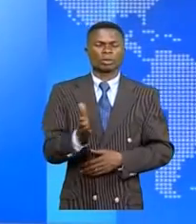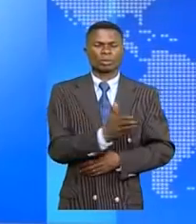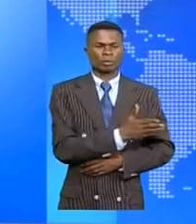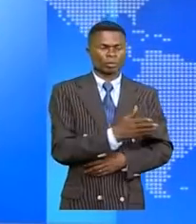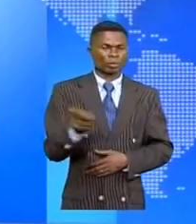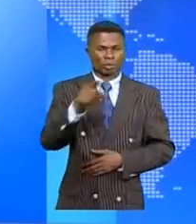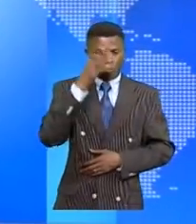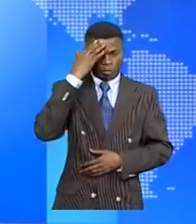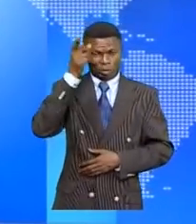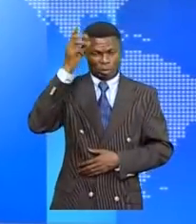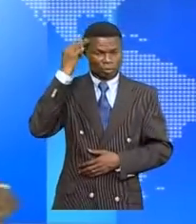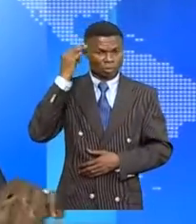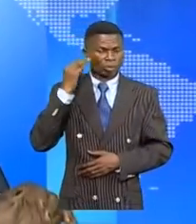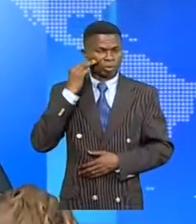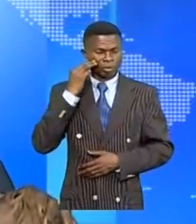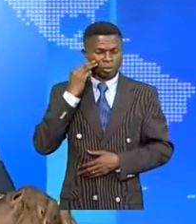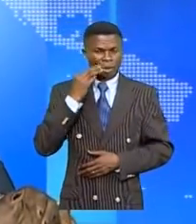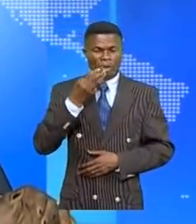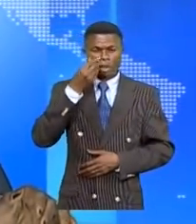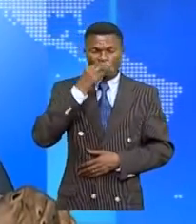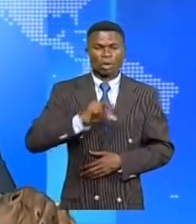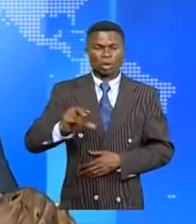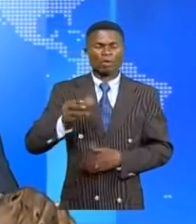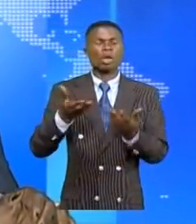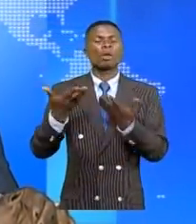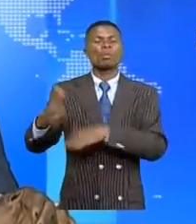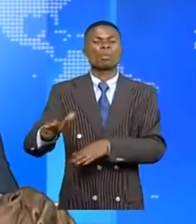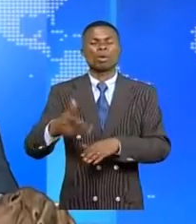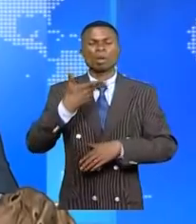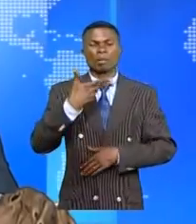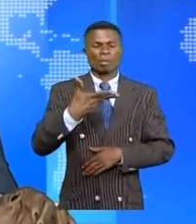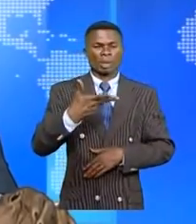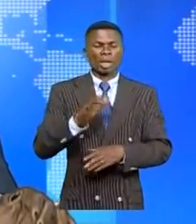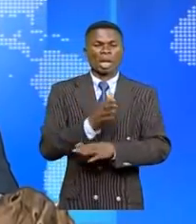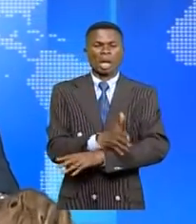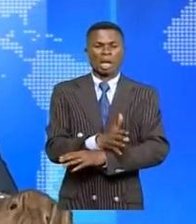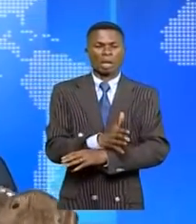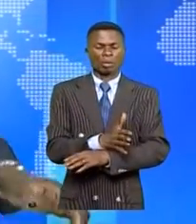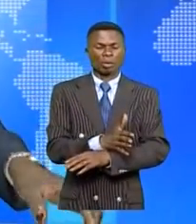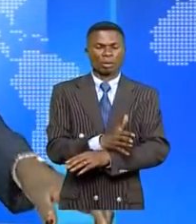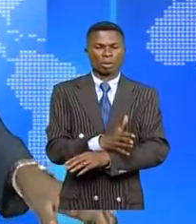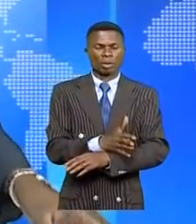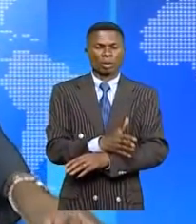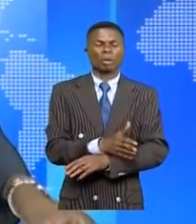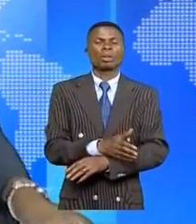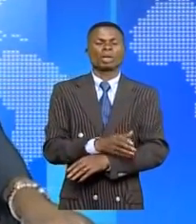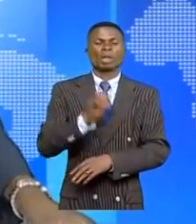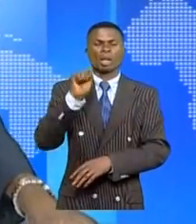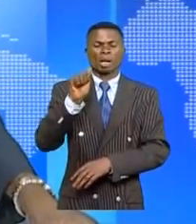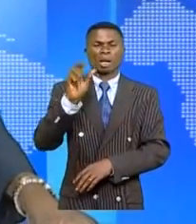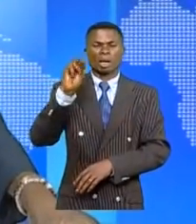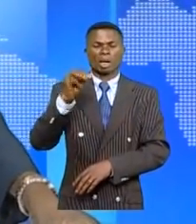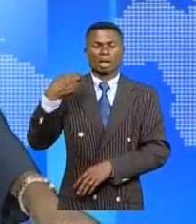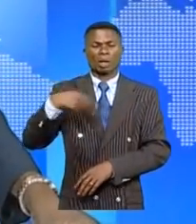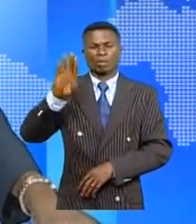Vous le savez, le Premier ministre ivoirien est décédé depuis mercredi en Allemagne. Ahmed Bakayoko s'y était rendu pour